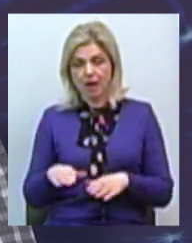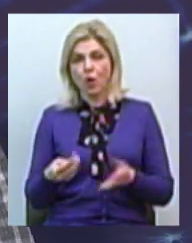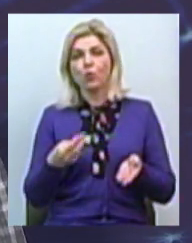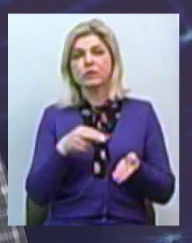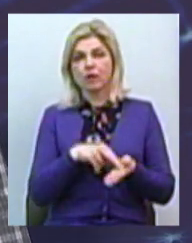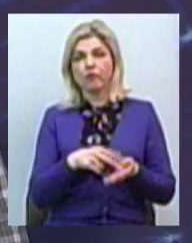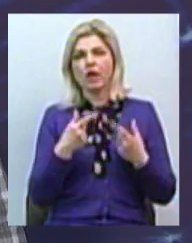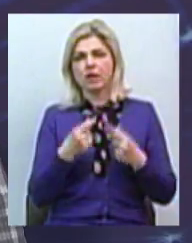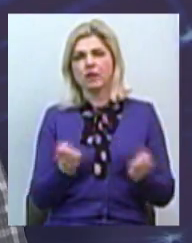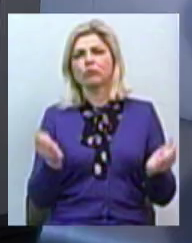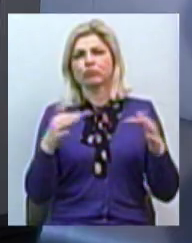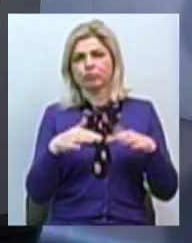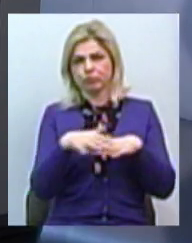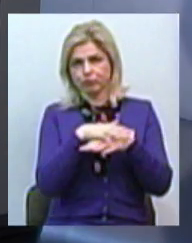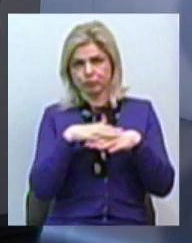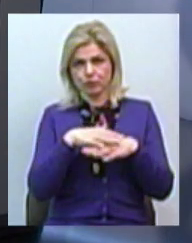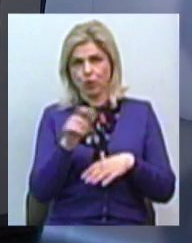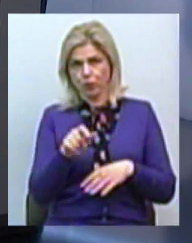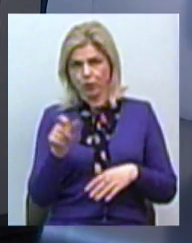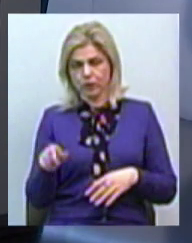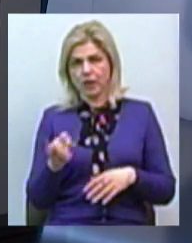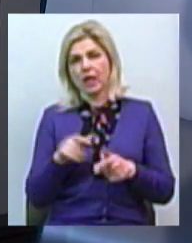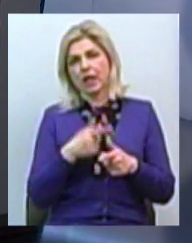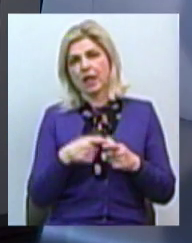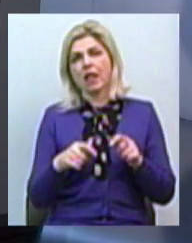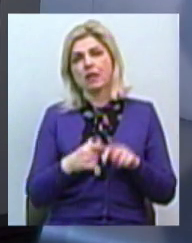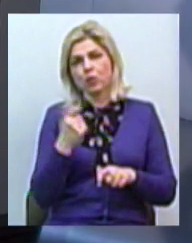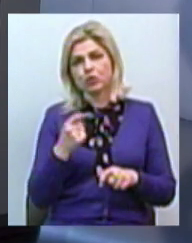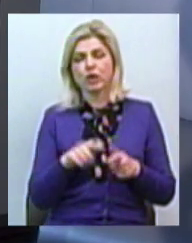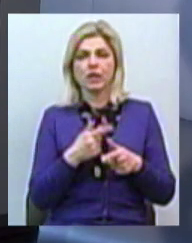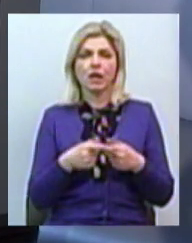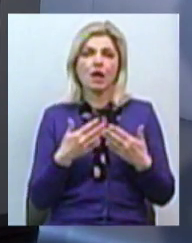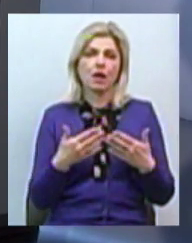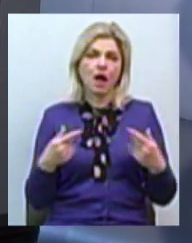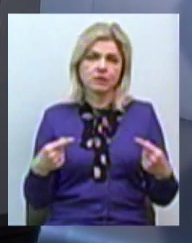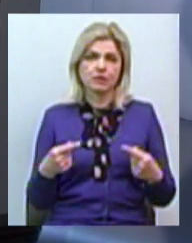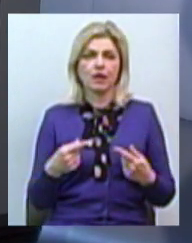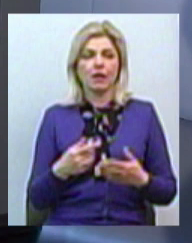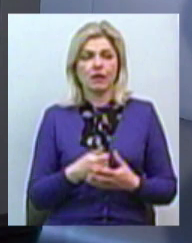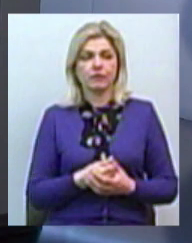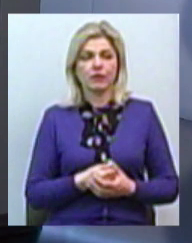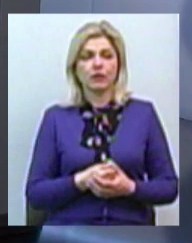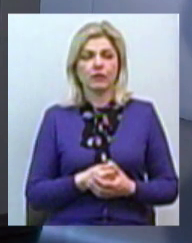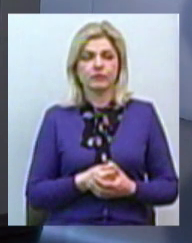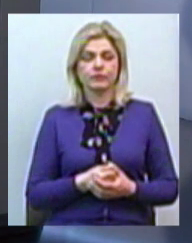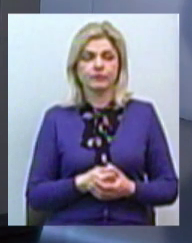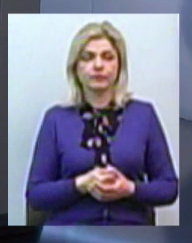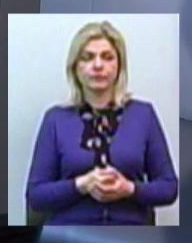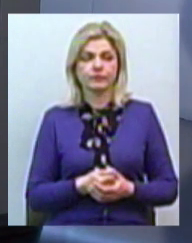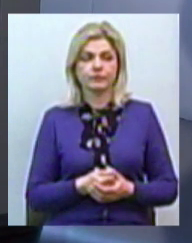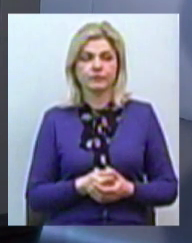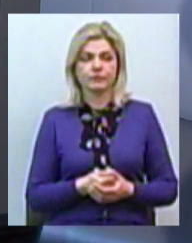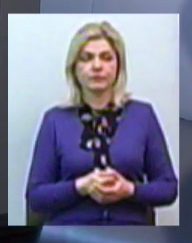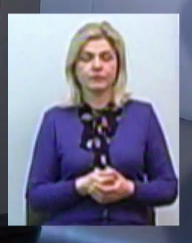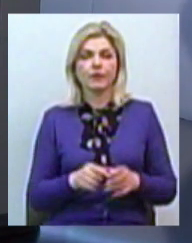місцях, де скупчуються громадяни, і бувають іноді там чи правопорушення, чи інші якісь негаразди, які треба, до речі,